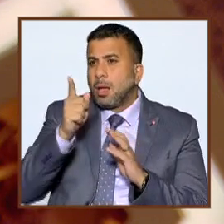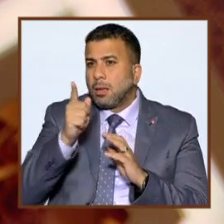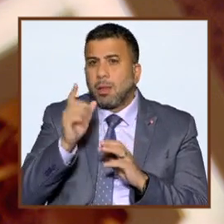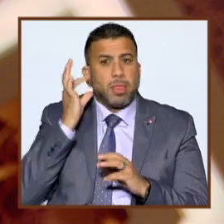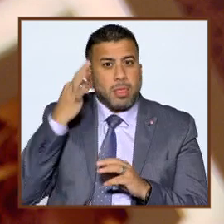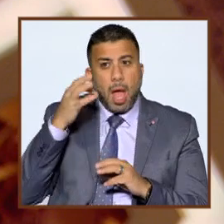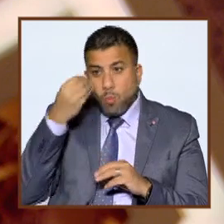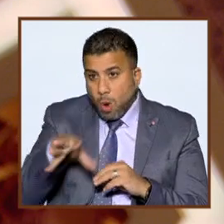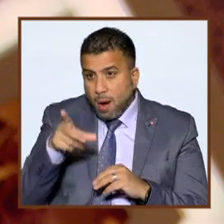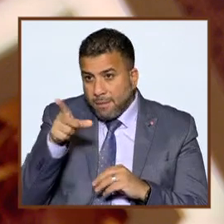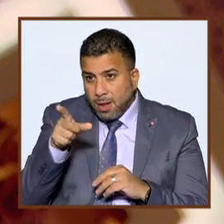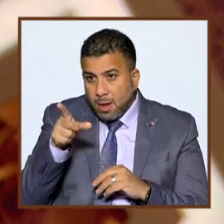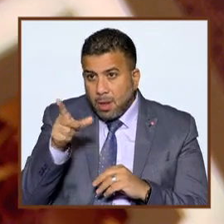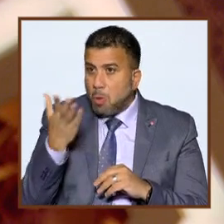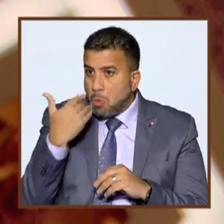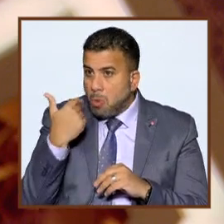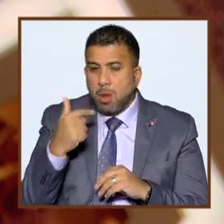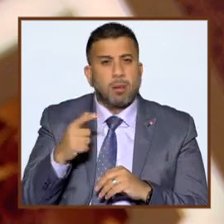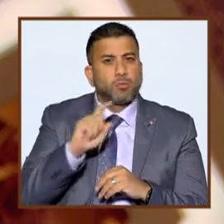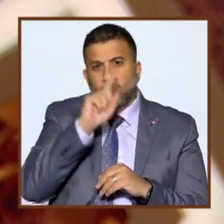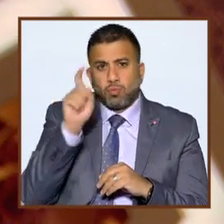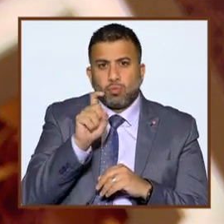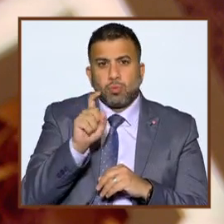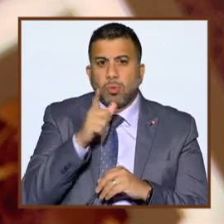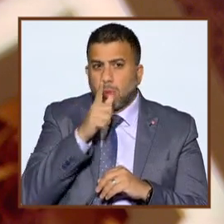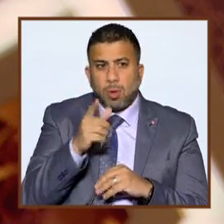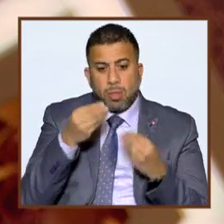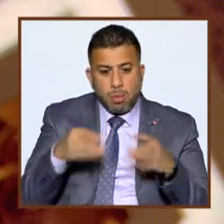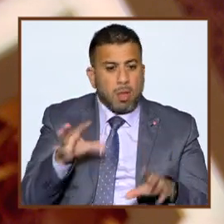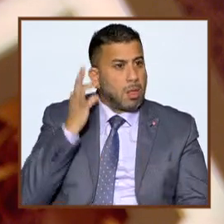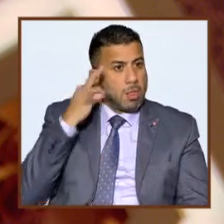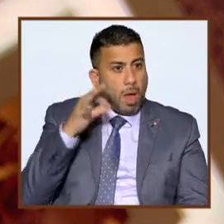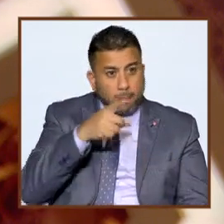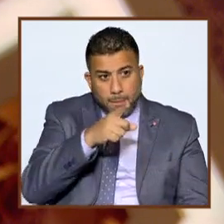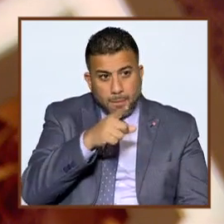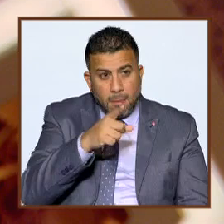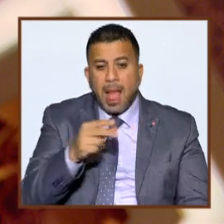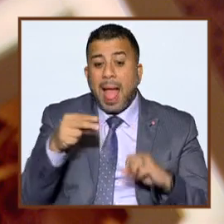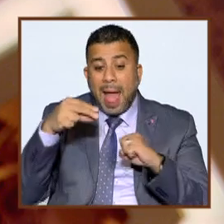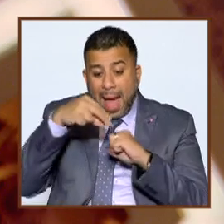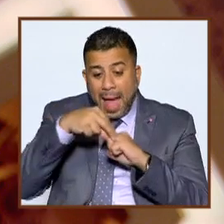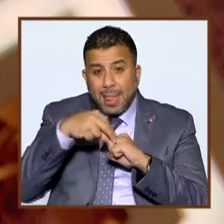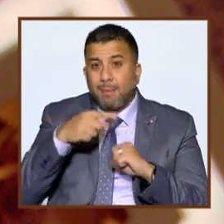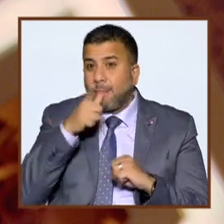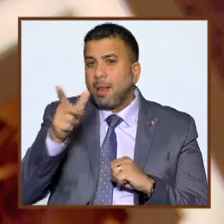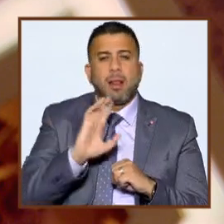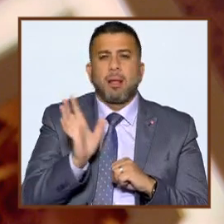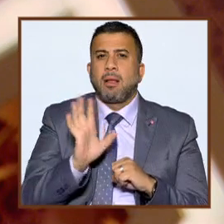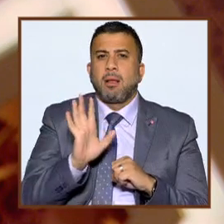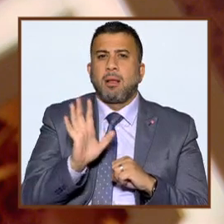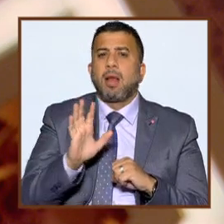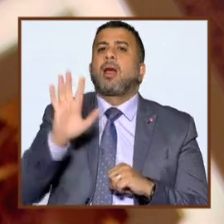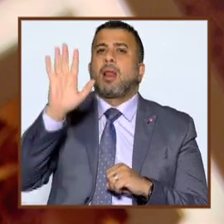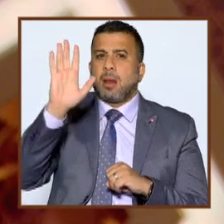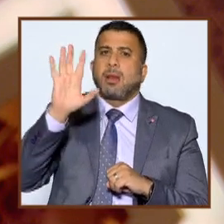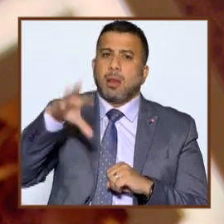صلة بك وكل من يتردد عليك، تقولي لهم فقدتم شيء من الذهب، ولا تقولين خاتم، فإذا قالت واحدة نعم